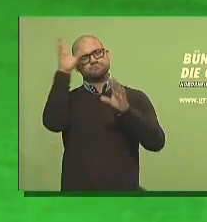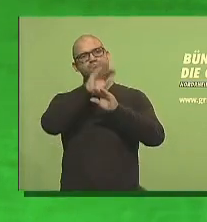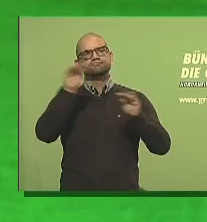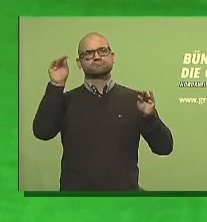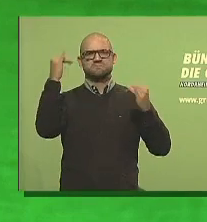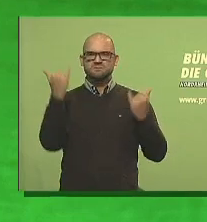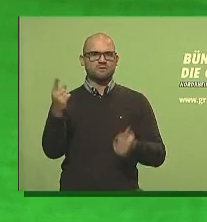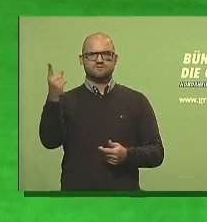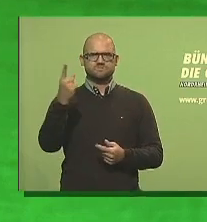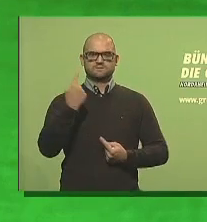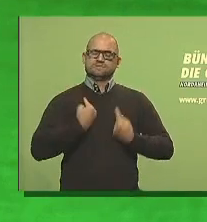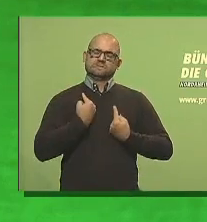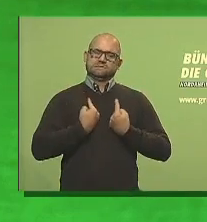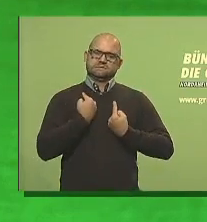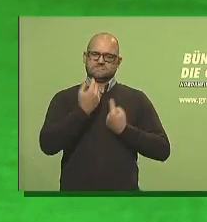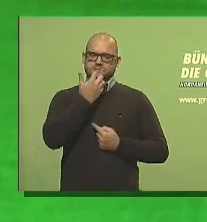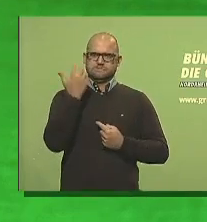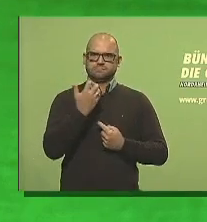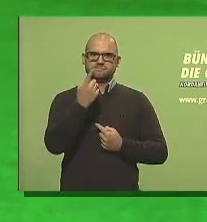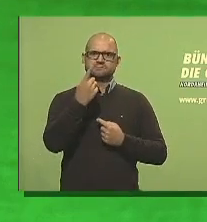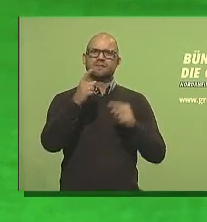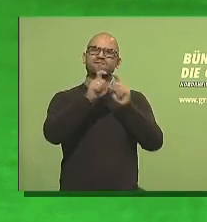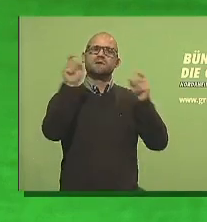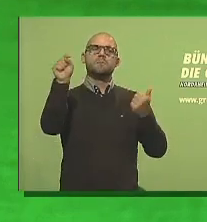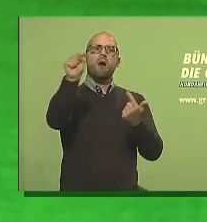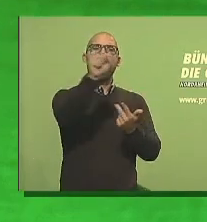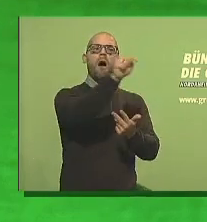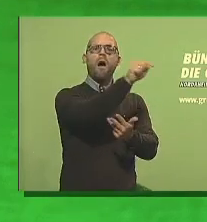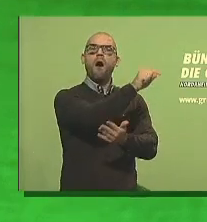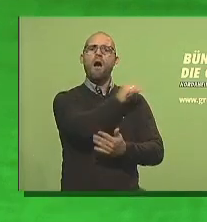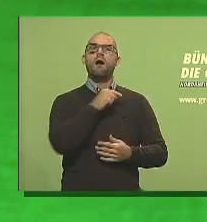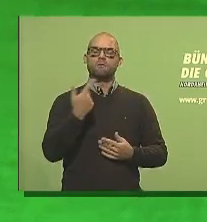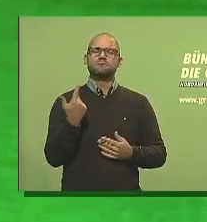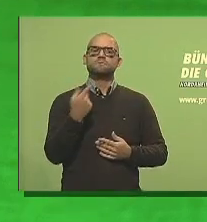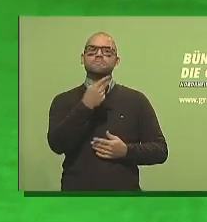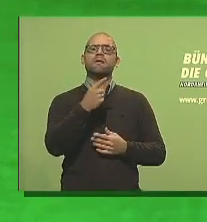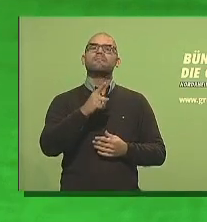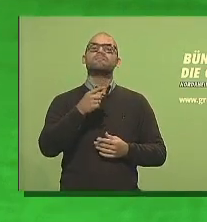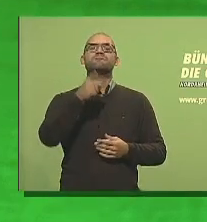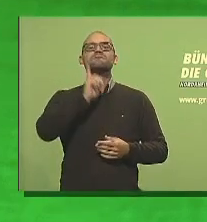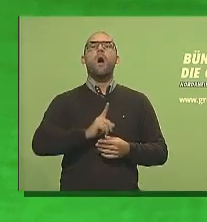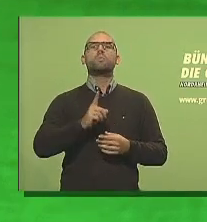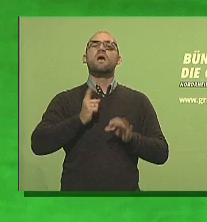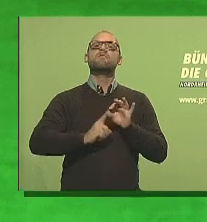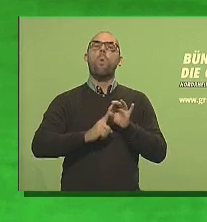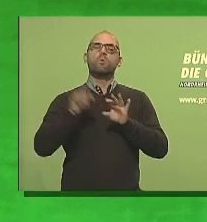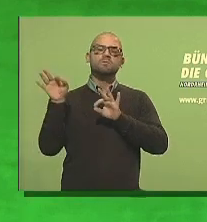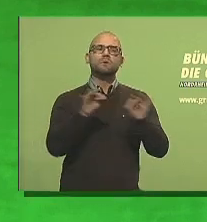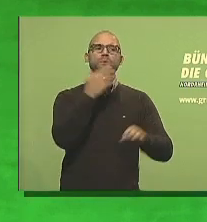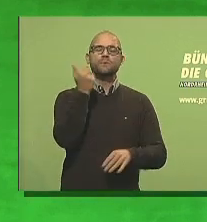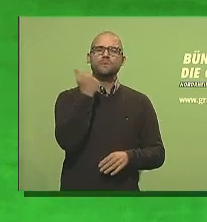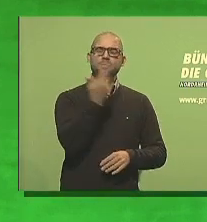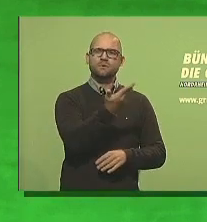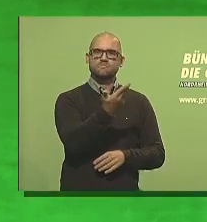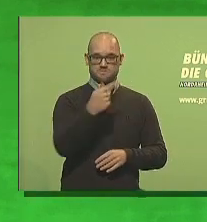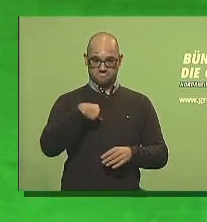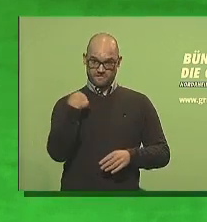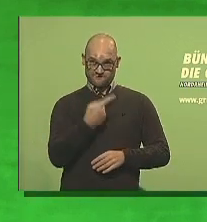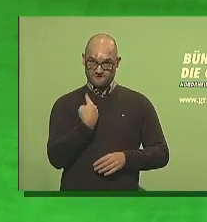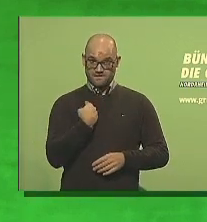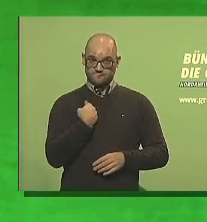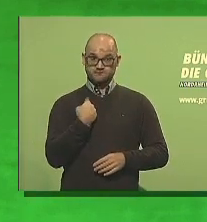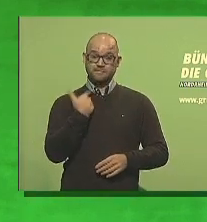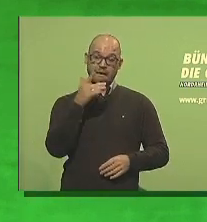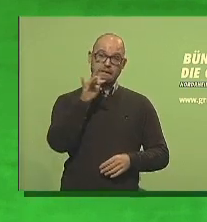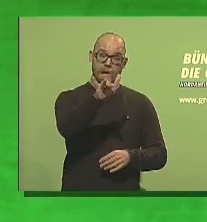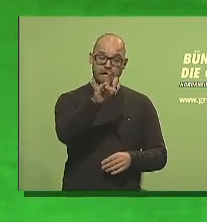können dazu nur sagen, erstens, wir sind sehr ungeduldig mit Angela Merkel an diesem Punkt. Zweitens, wir werden nicht ungeduldig sein,